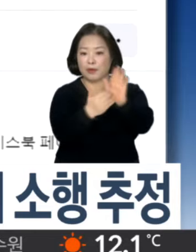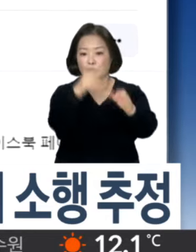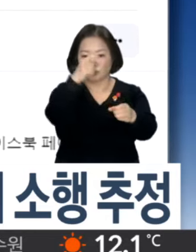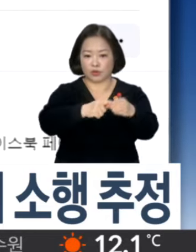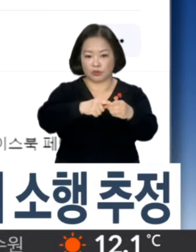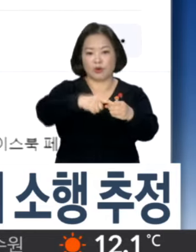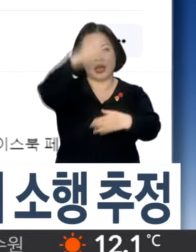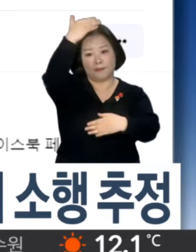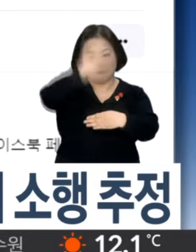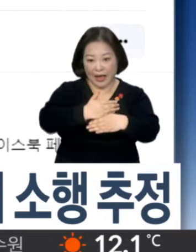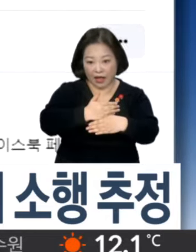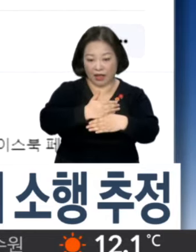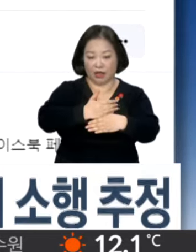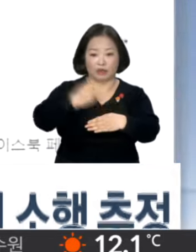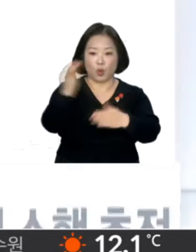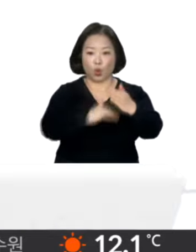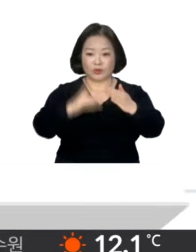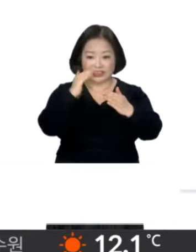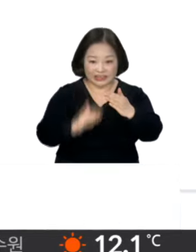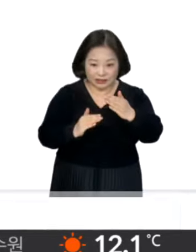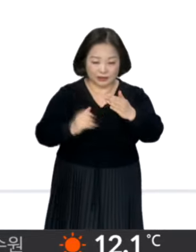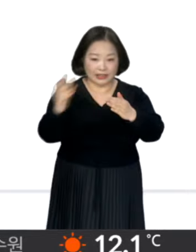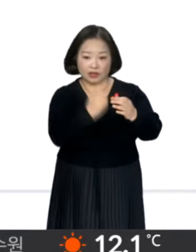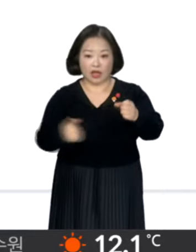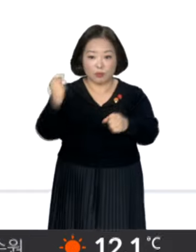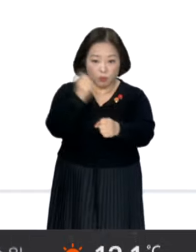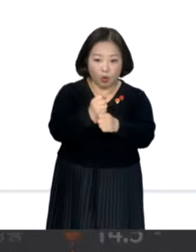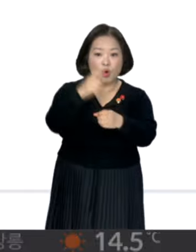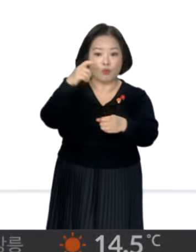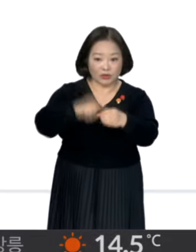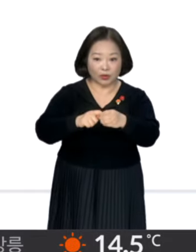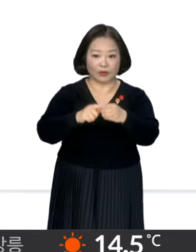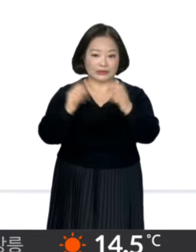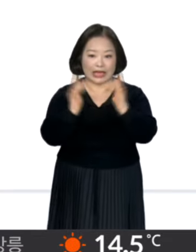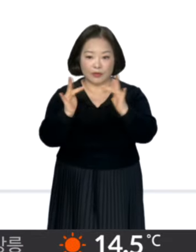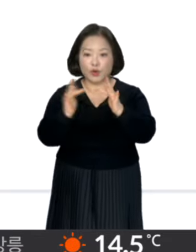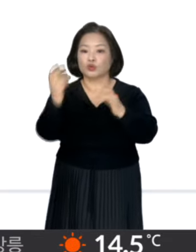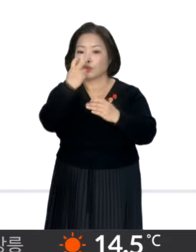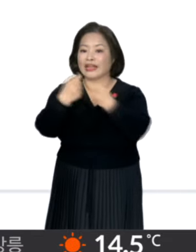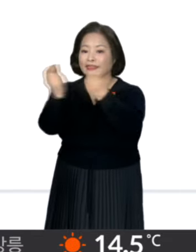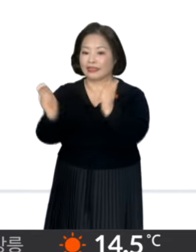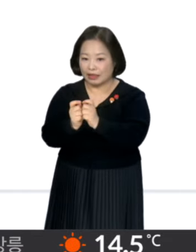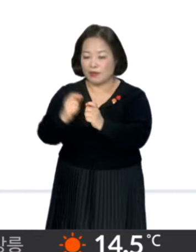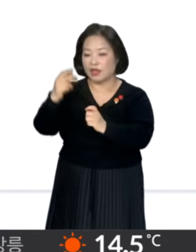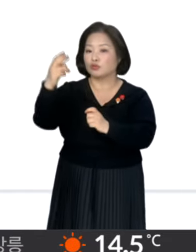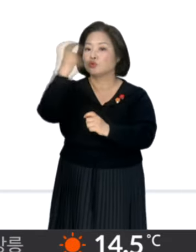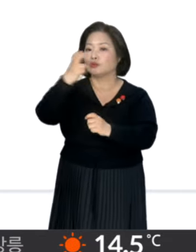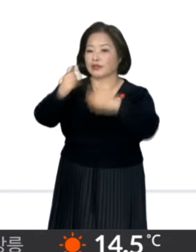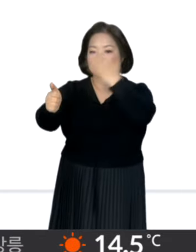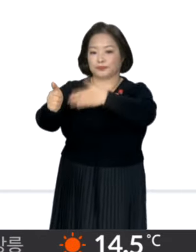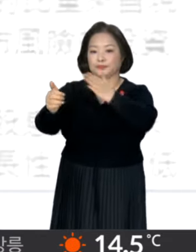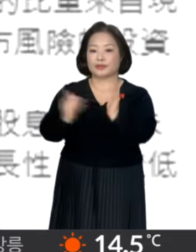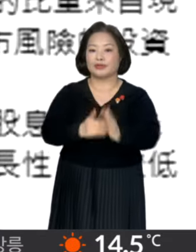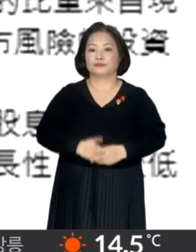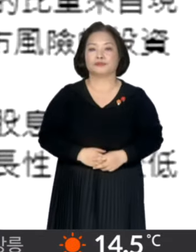계정을 비활성화하고 공식 계정을 되찾기 위해서 사이버 수사팀의 수사를 의뢰할 방침입니다